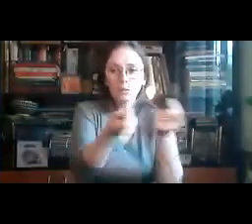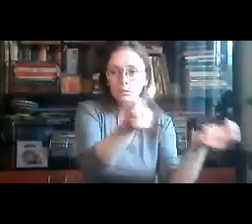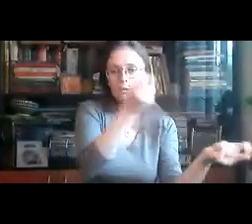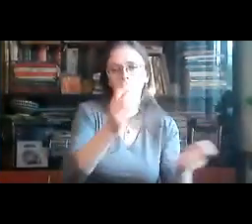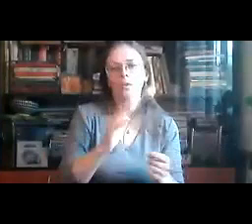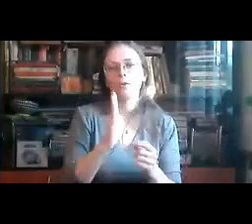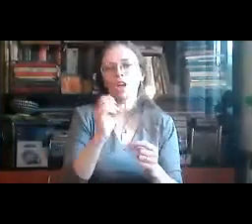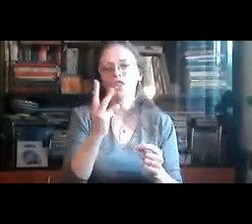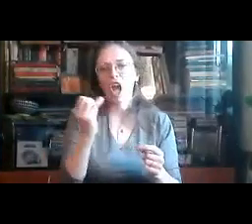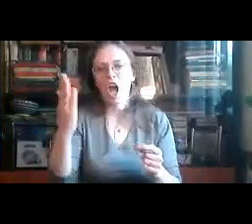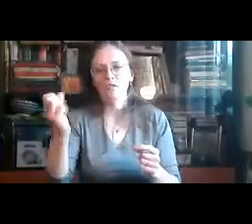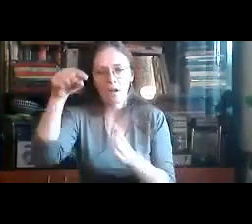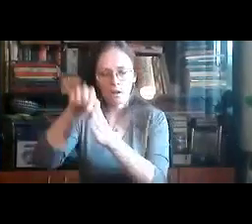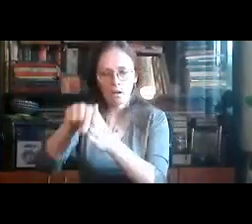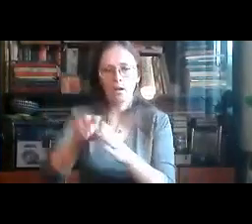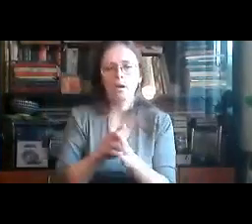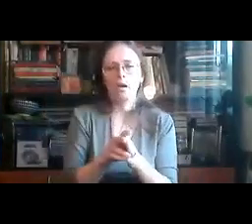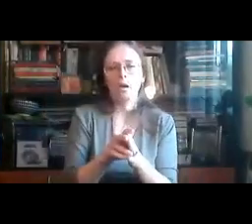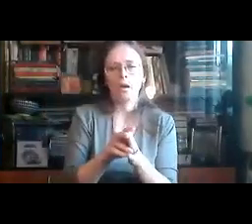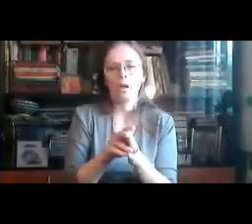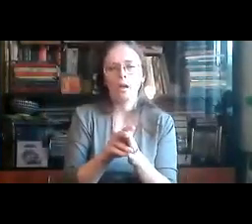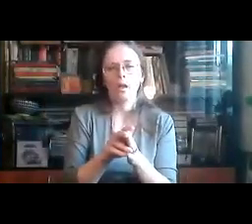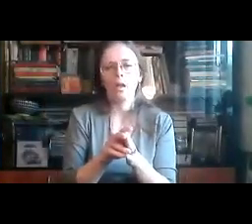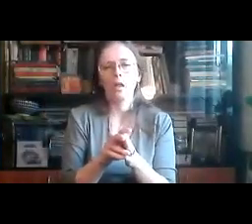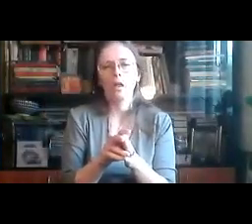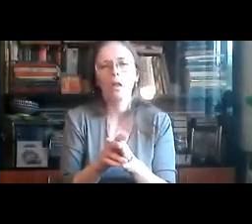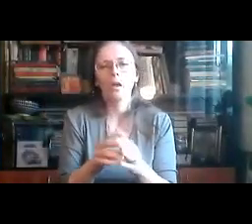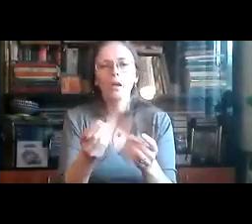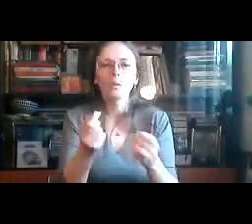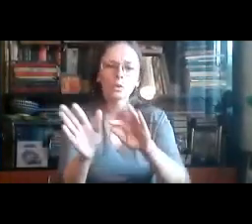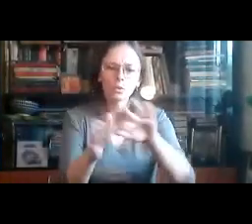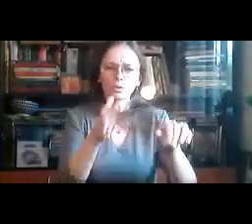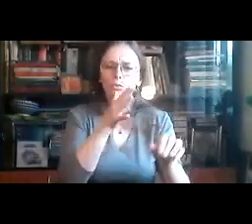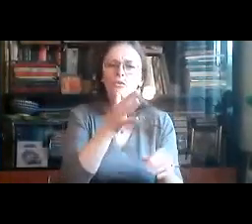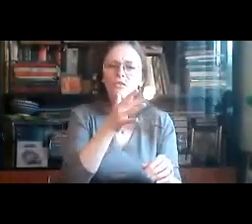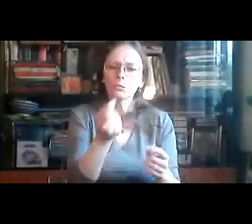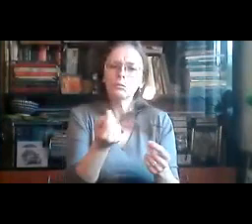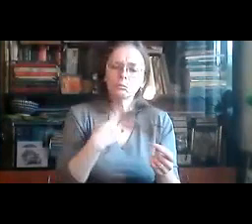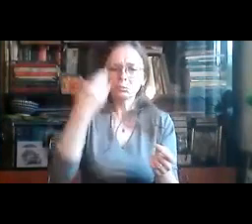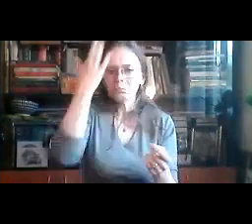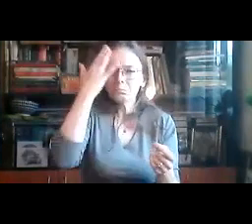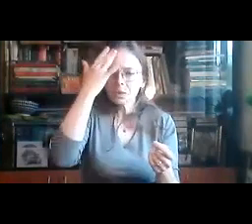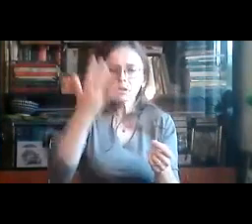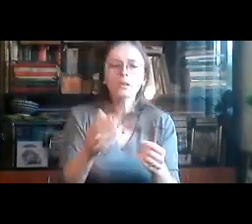что прошло почти два месяца, мне кажется, вот моем как бы мнение не изменилось, что театр